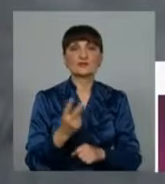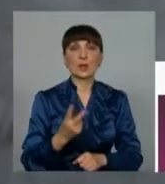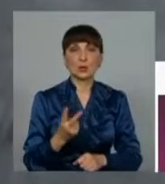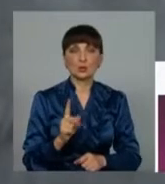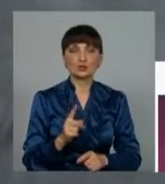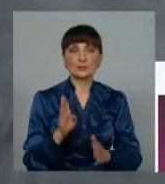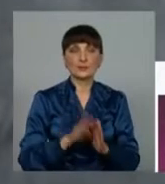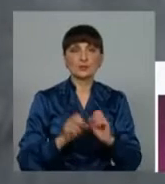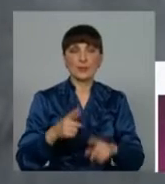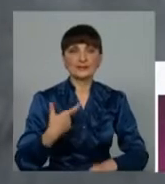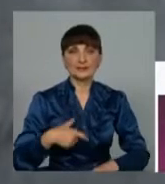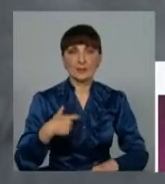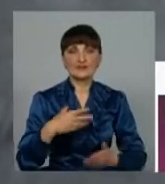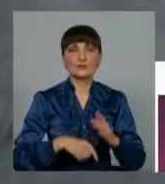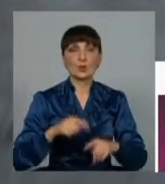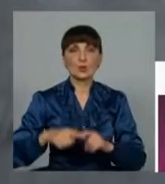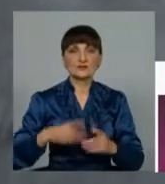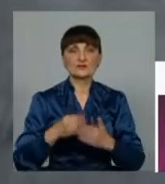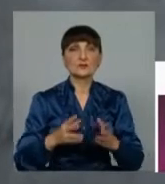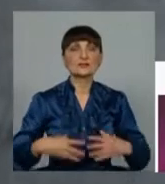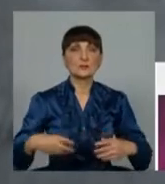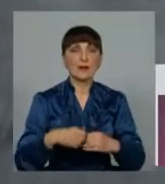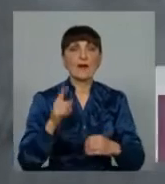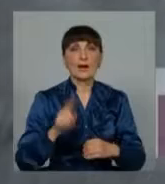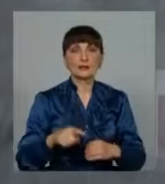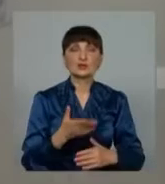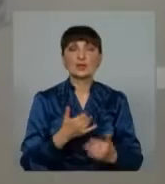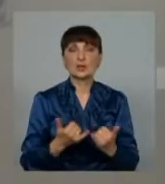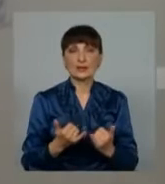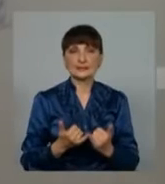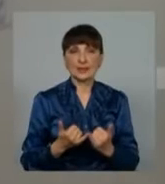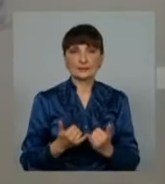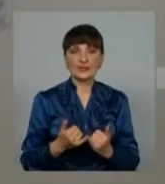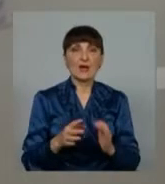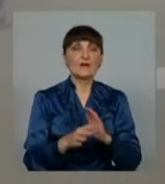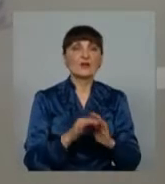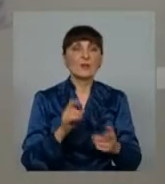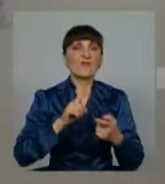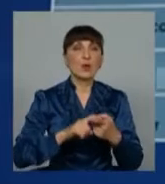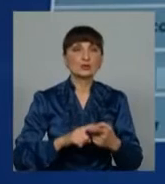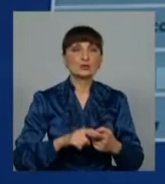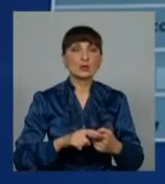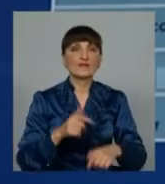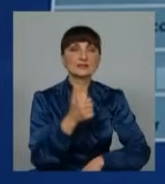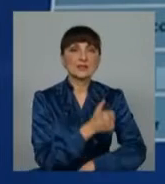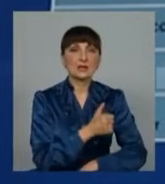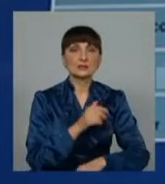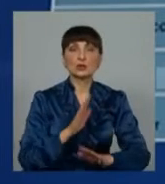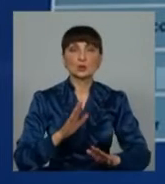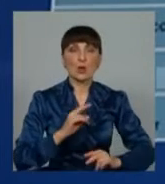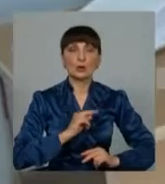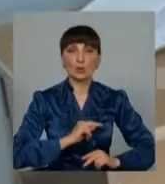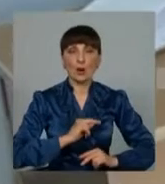чтобы обезопасить себя, своих родственников, свою семью, а также наших гостей. Делают выбор в пользу вакцинации. Впрочем, не только работники сферы